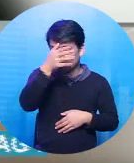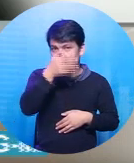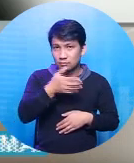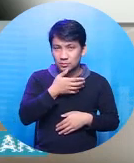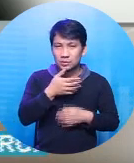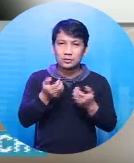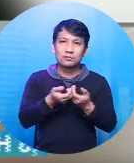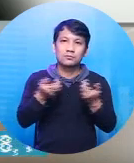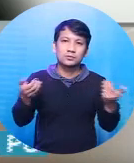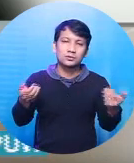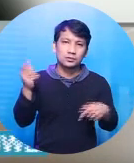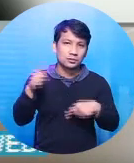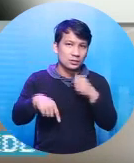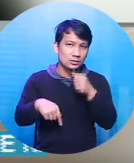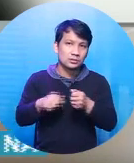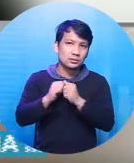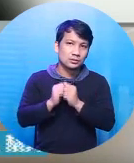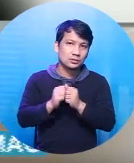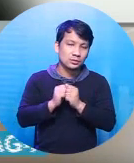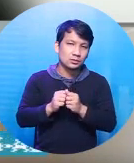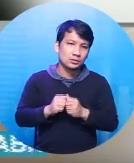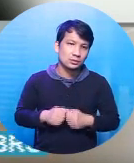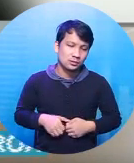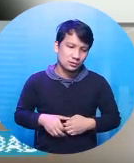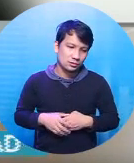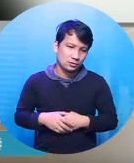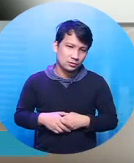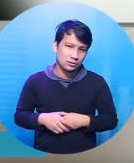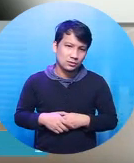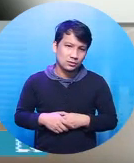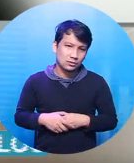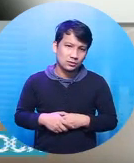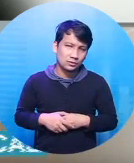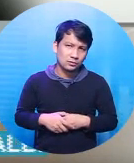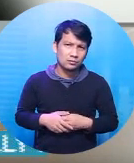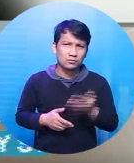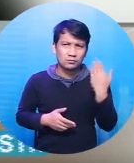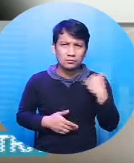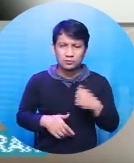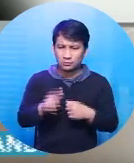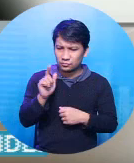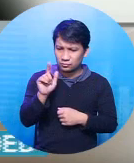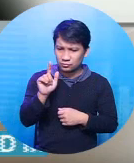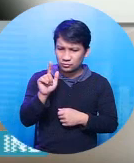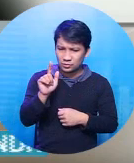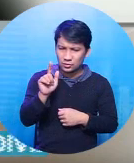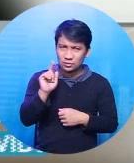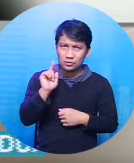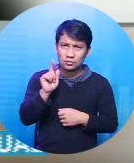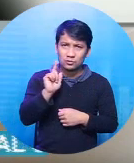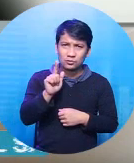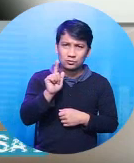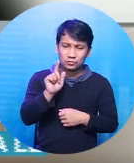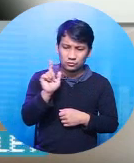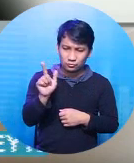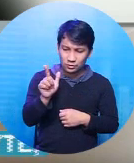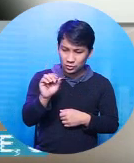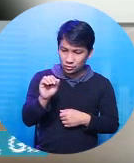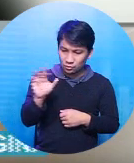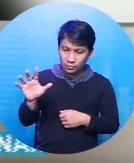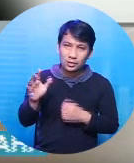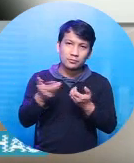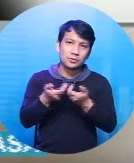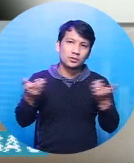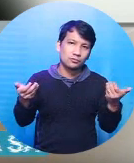so magkahiwalay sila? Hindi sila nagsasama? Magkahiwalay sila. 2005 po, maliligpan sila nung namatay yung ama nila. Nagkahiwalay